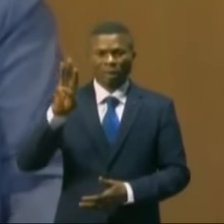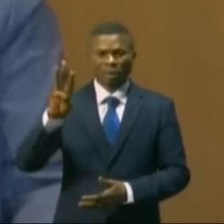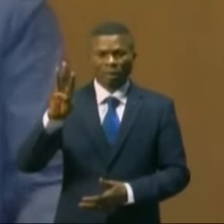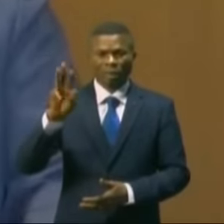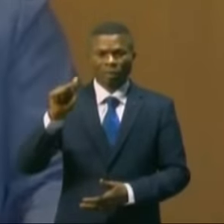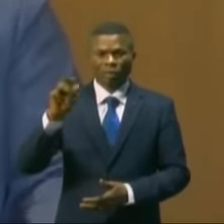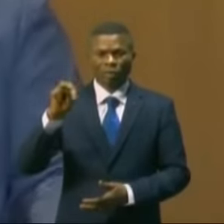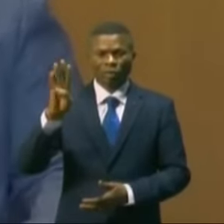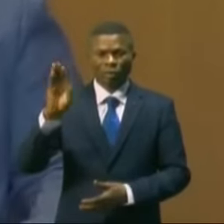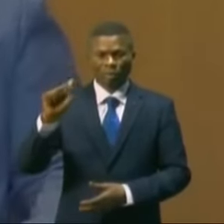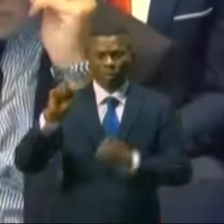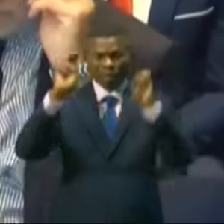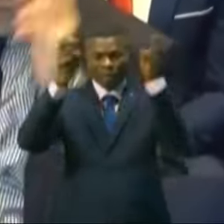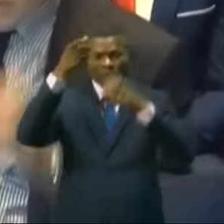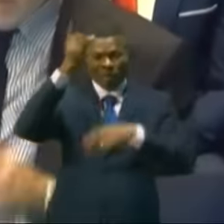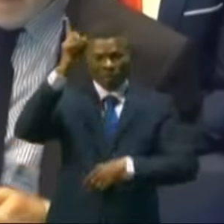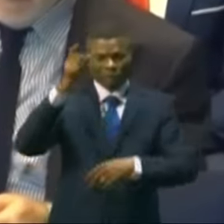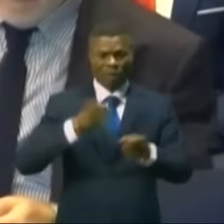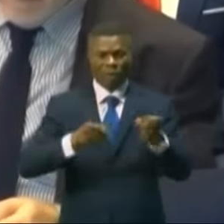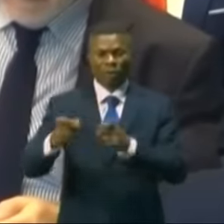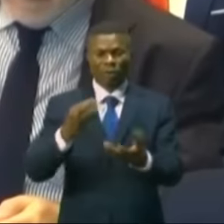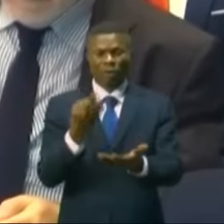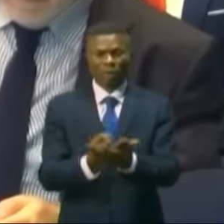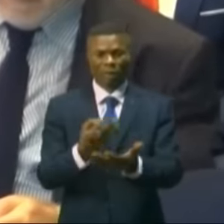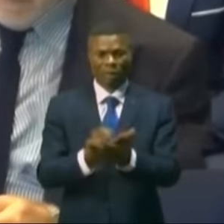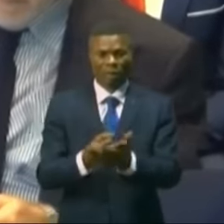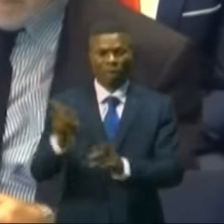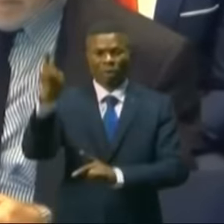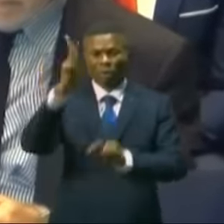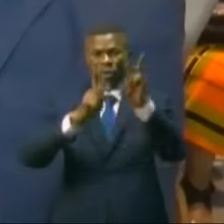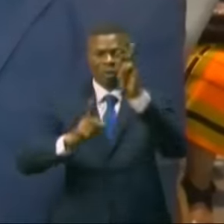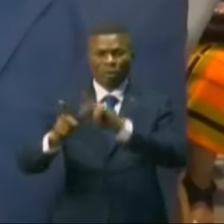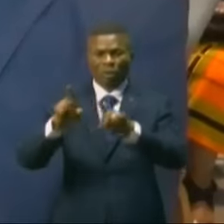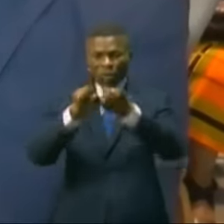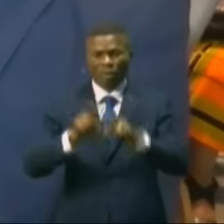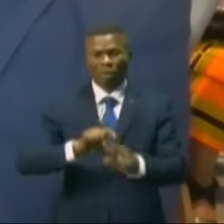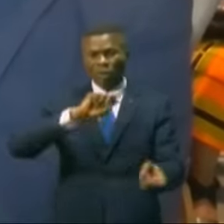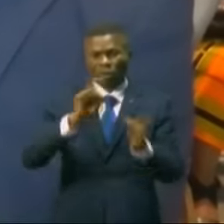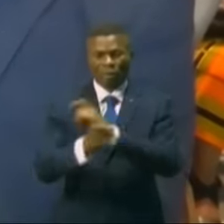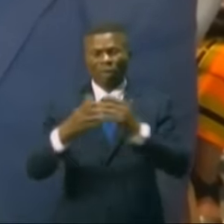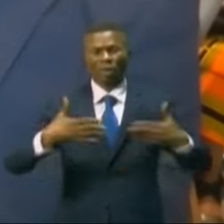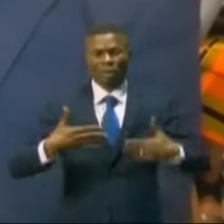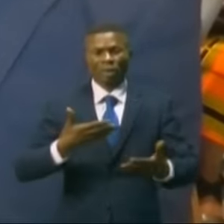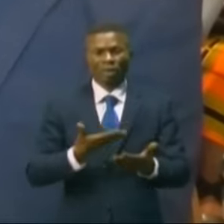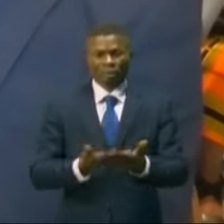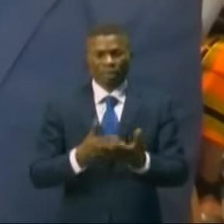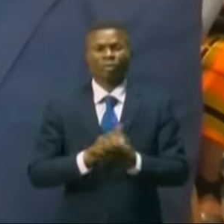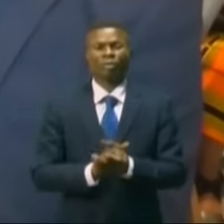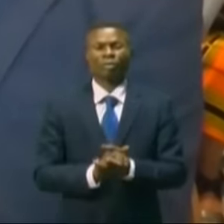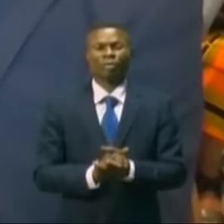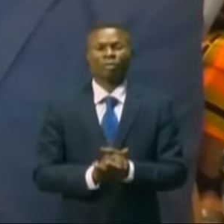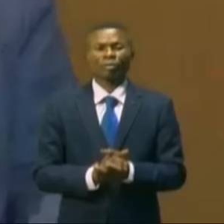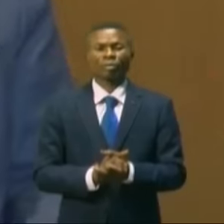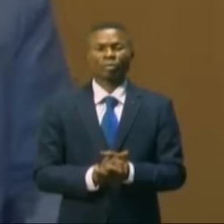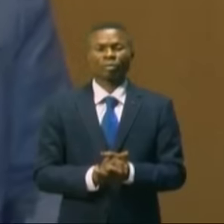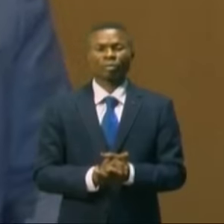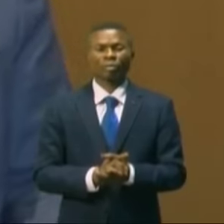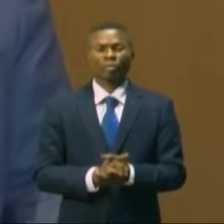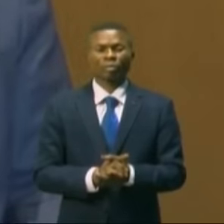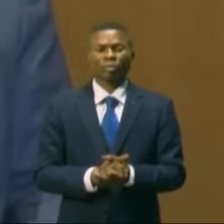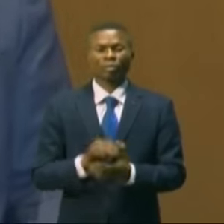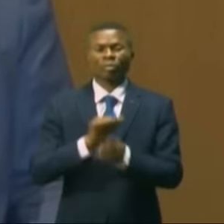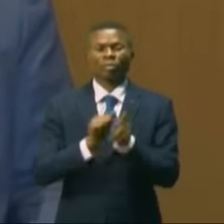le thème principal « Gestion des finances publiques et changement climatique ». La complexité des